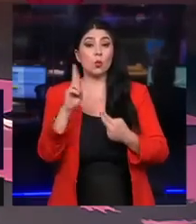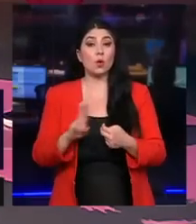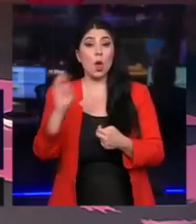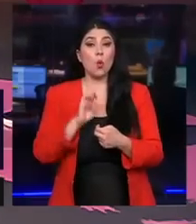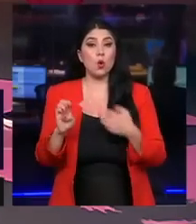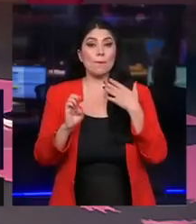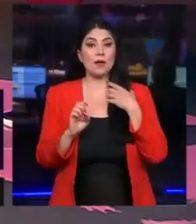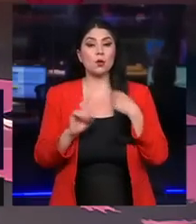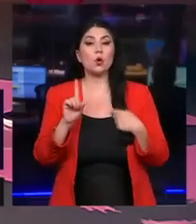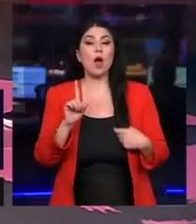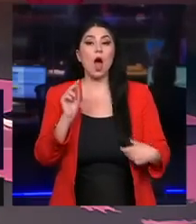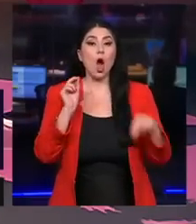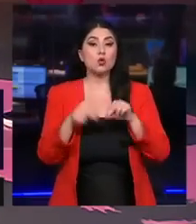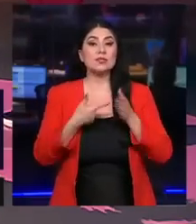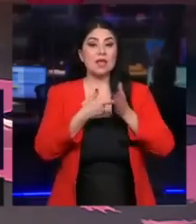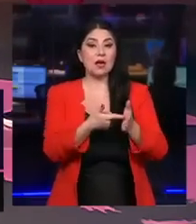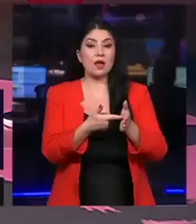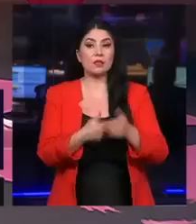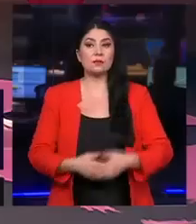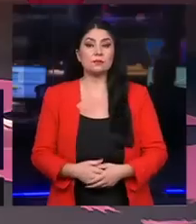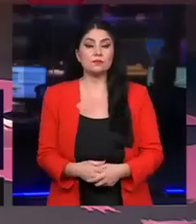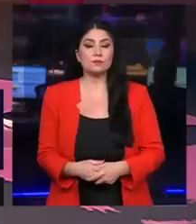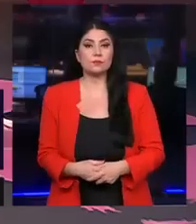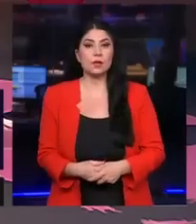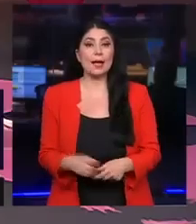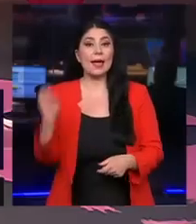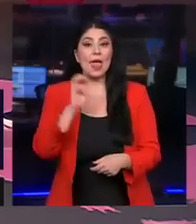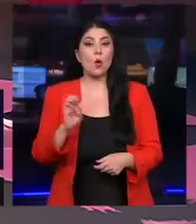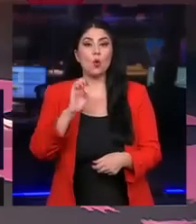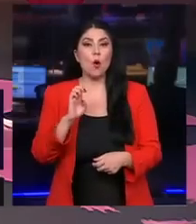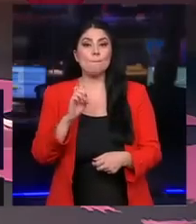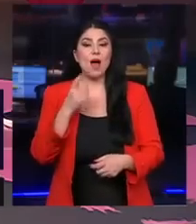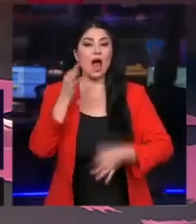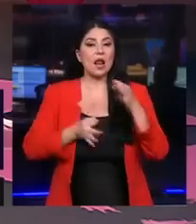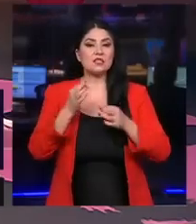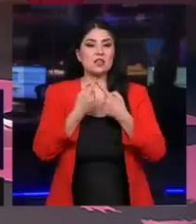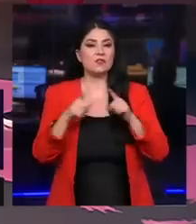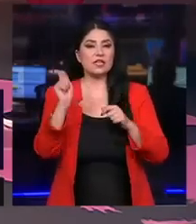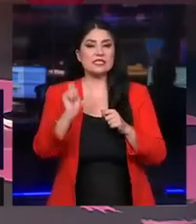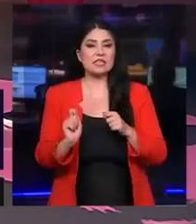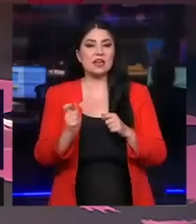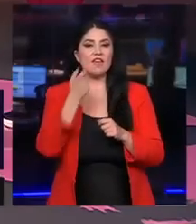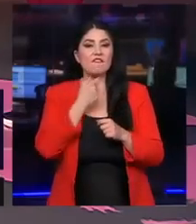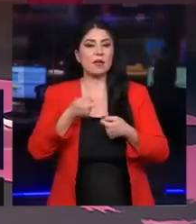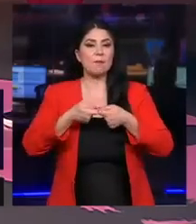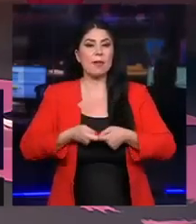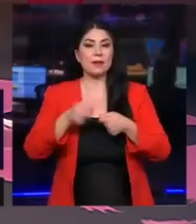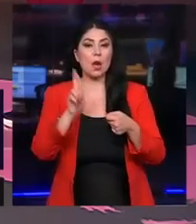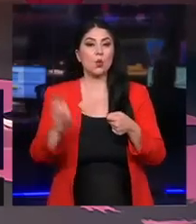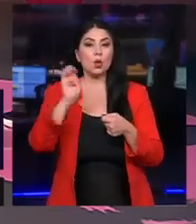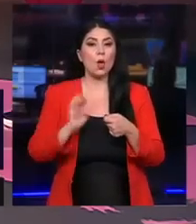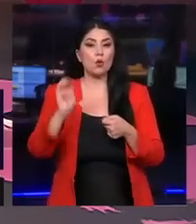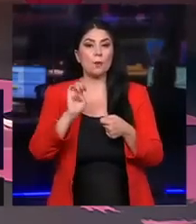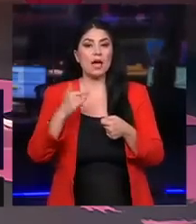nu fac decât să arate într-adevăr că Europa judecă diferit țările vechi membre ale